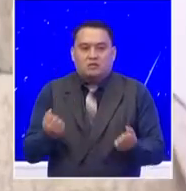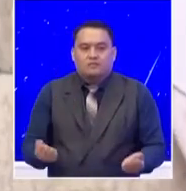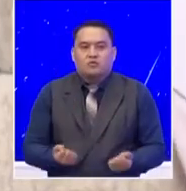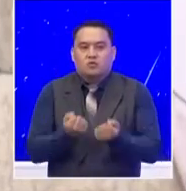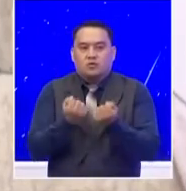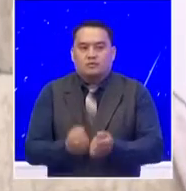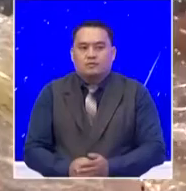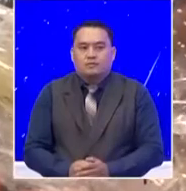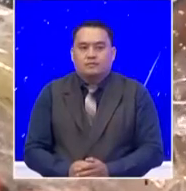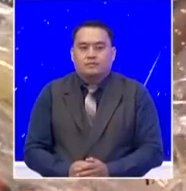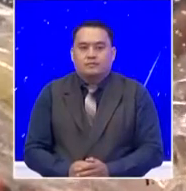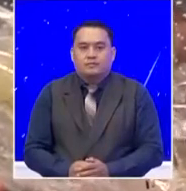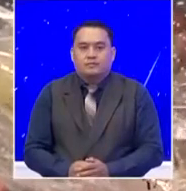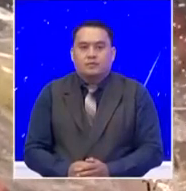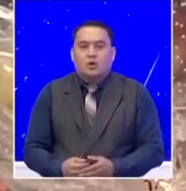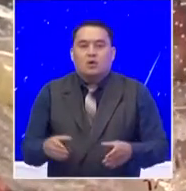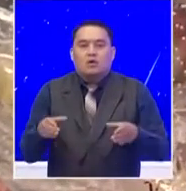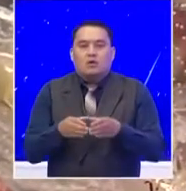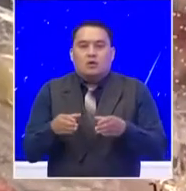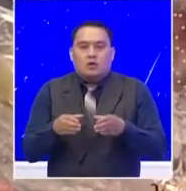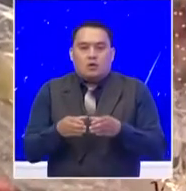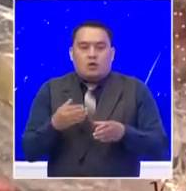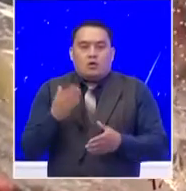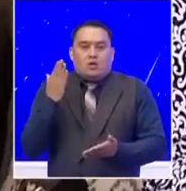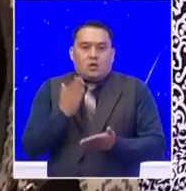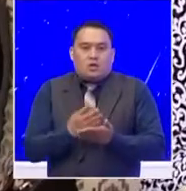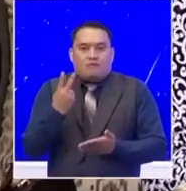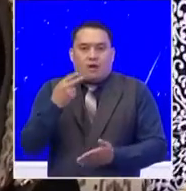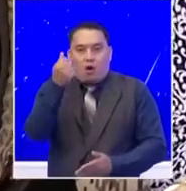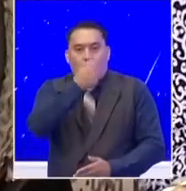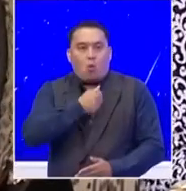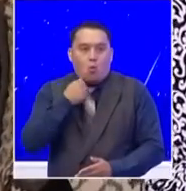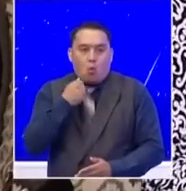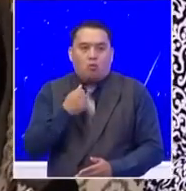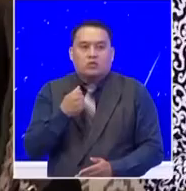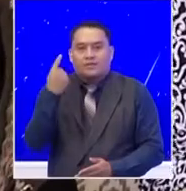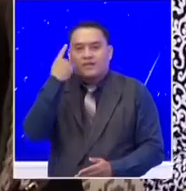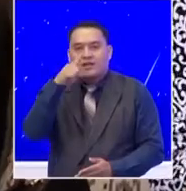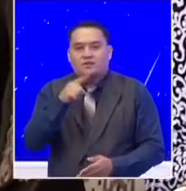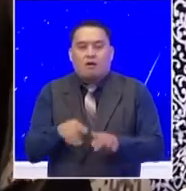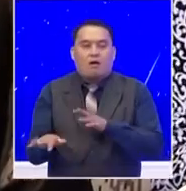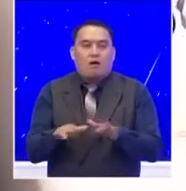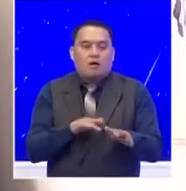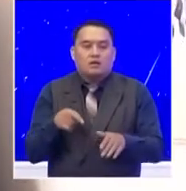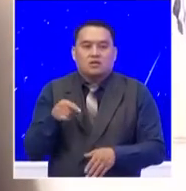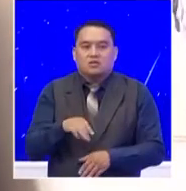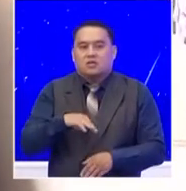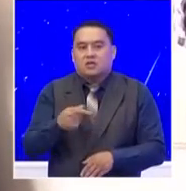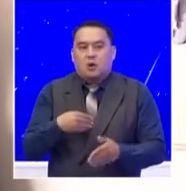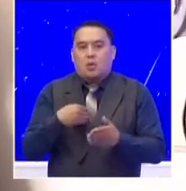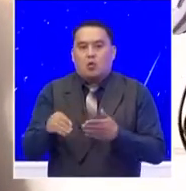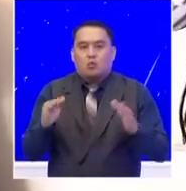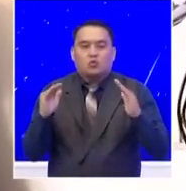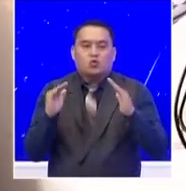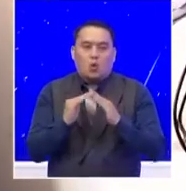взносами. Благотворительный фонд «Харикет» существует 2 года. Он же является инициатором акции «1000 тенге на покупку